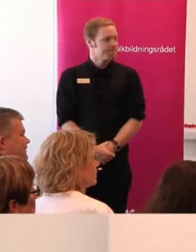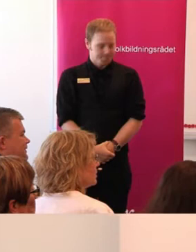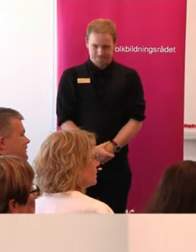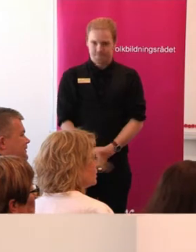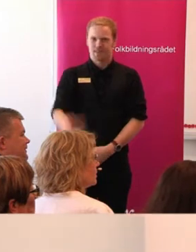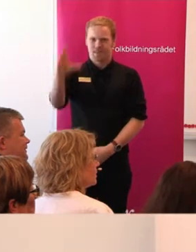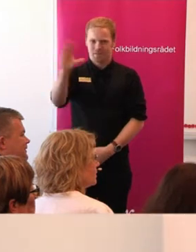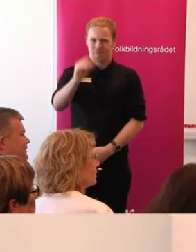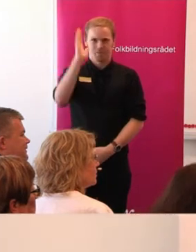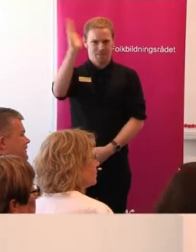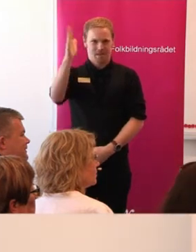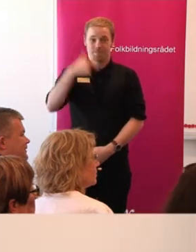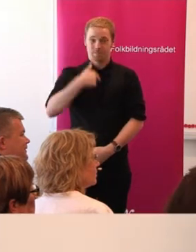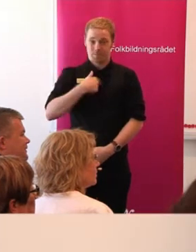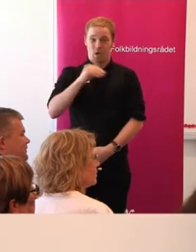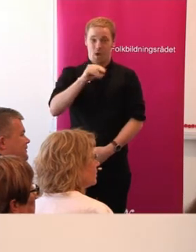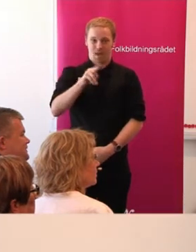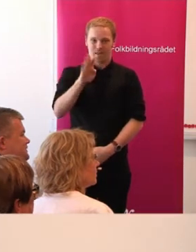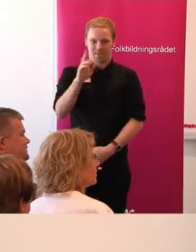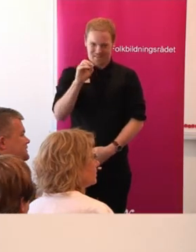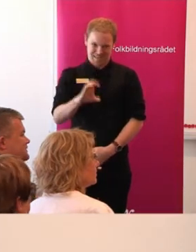Ja, hej. Anders heter jag som sagt.